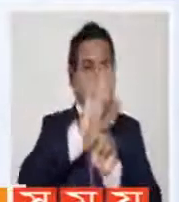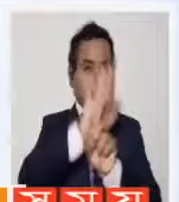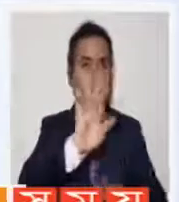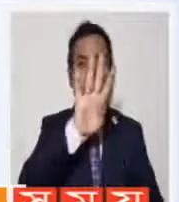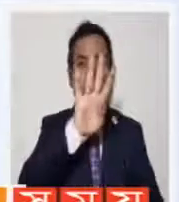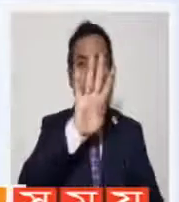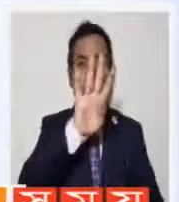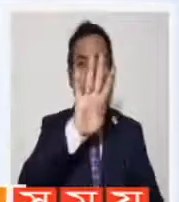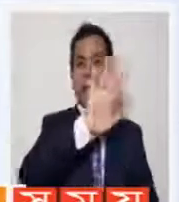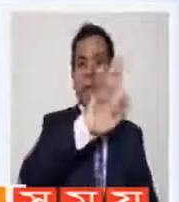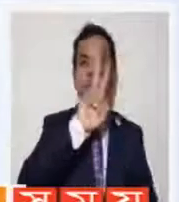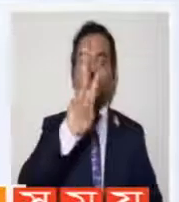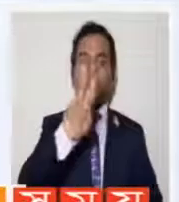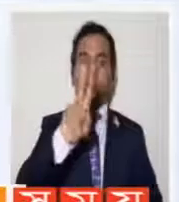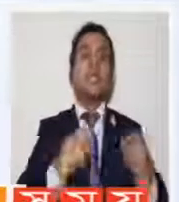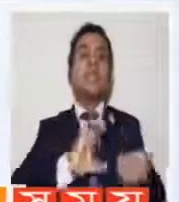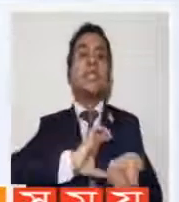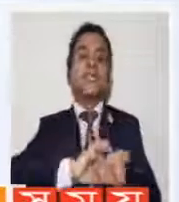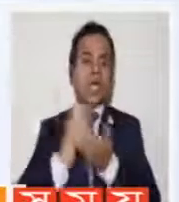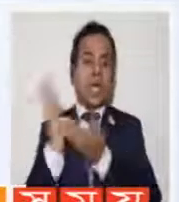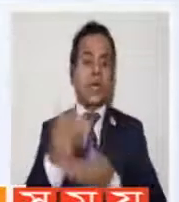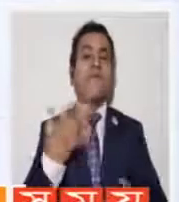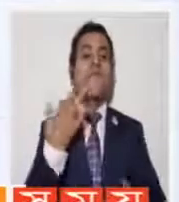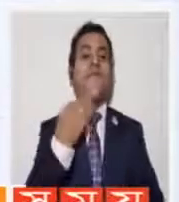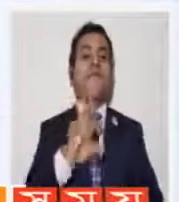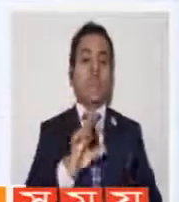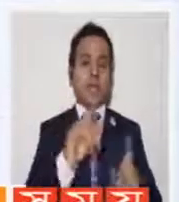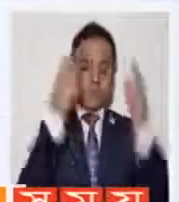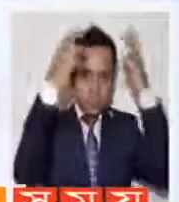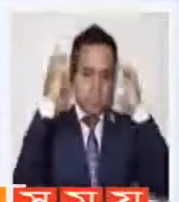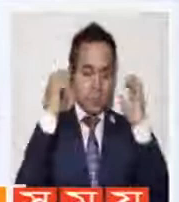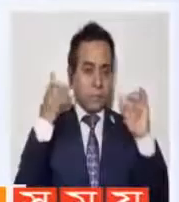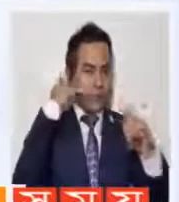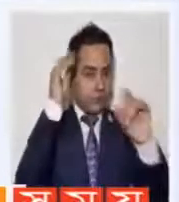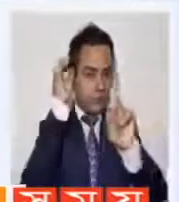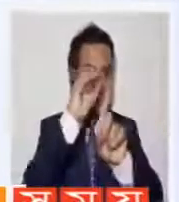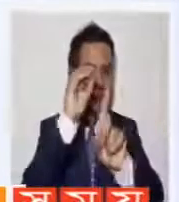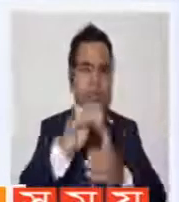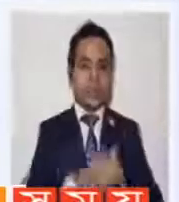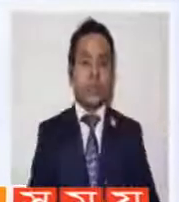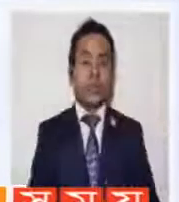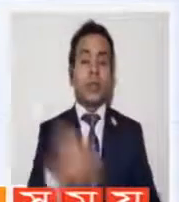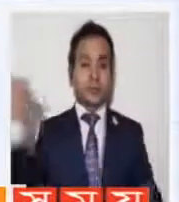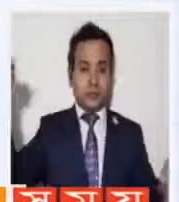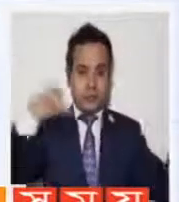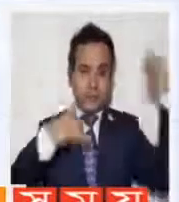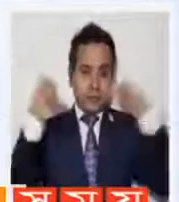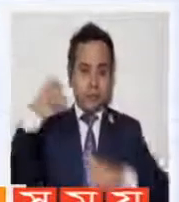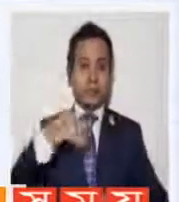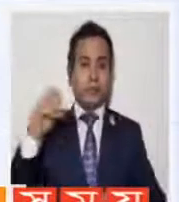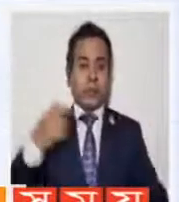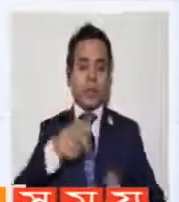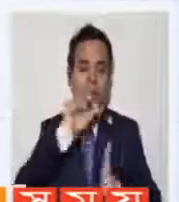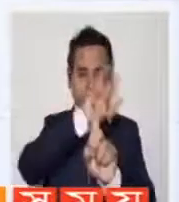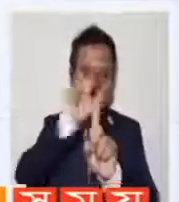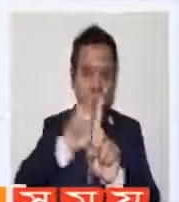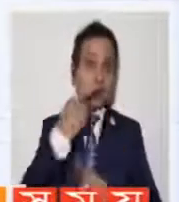চিকিৎসক ১৫,৬৬০জন এবং স্বেচ্ছাভিত্তিতে চিকিৎসা সেবা দিচ্ছেন ৪,০৫২জন